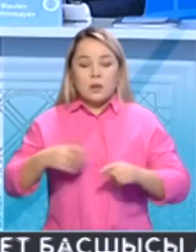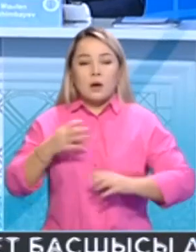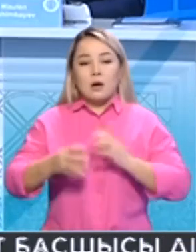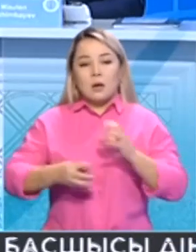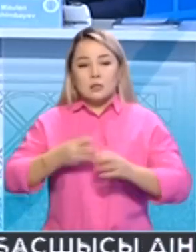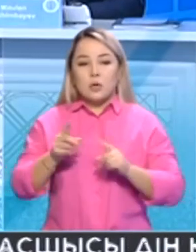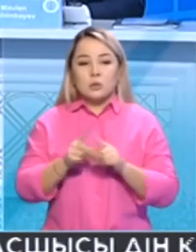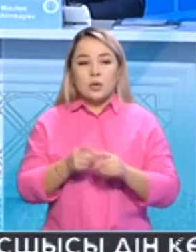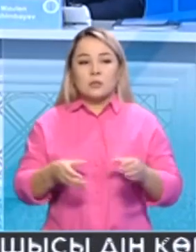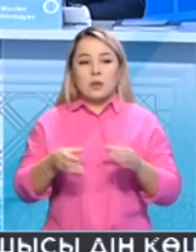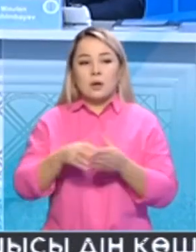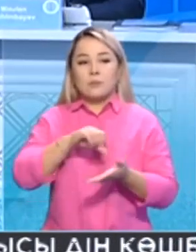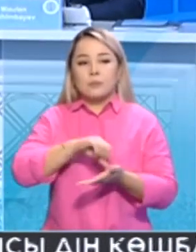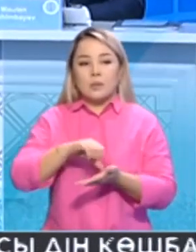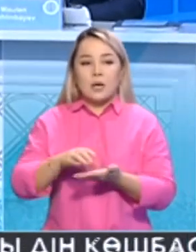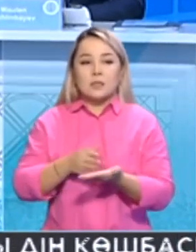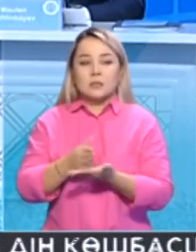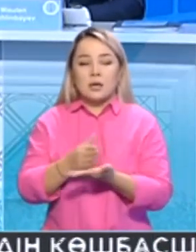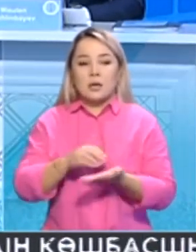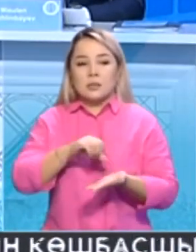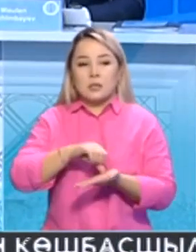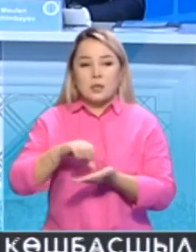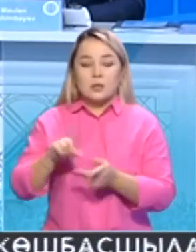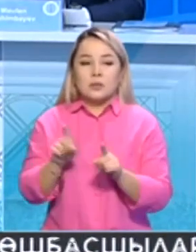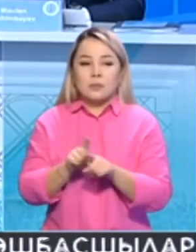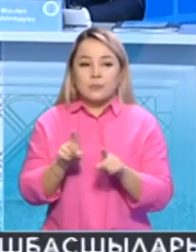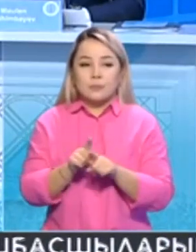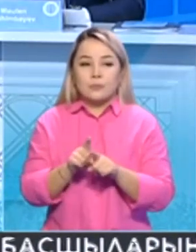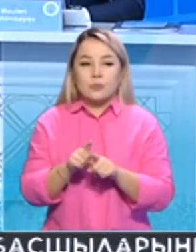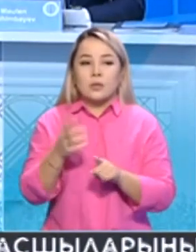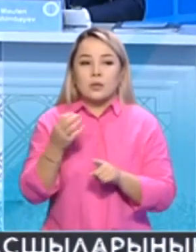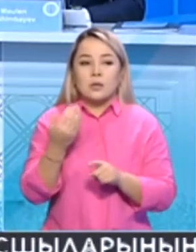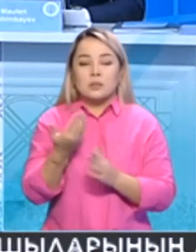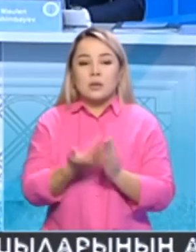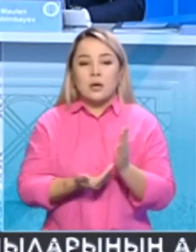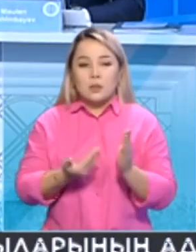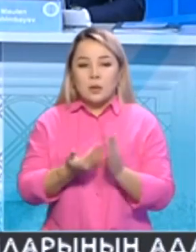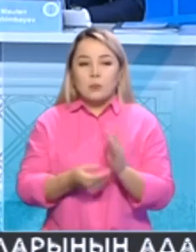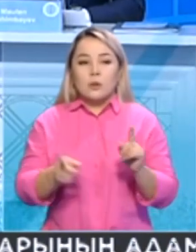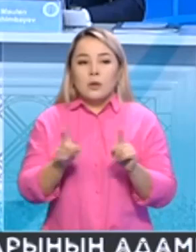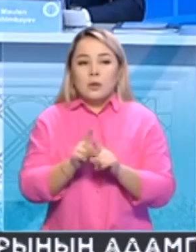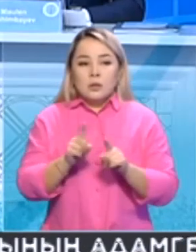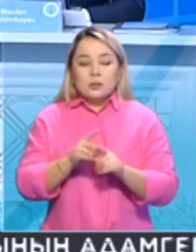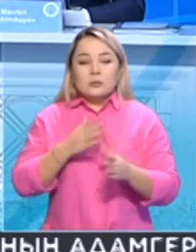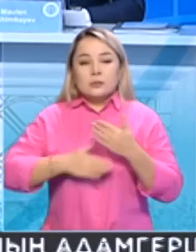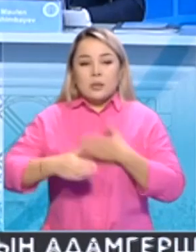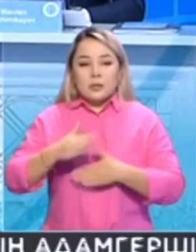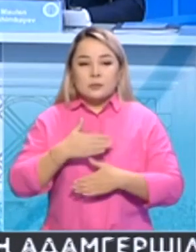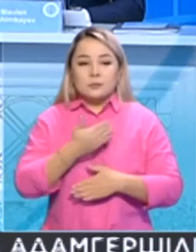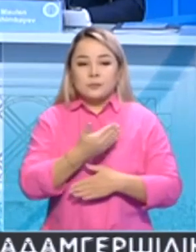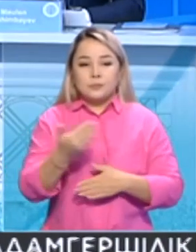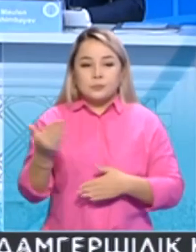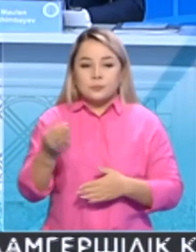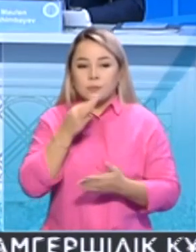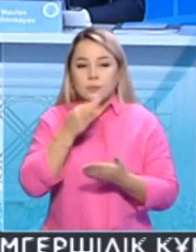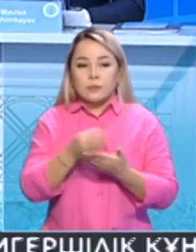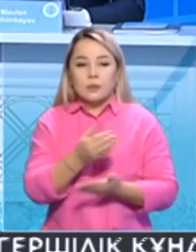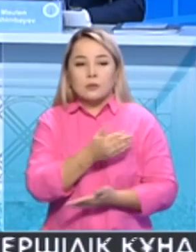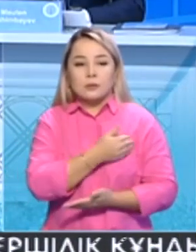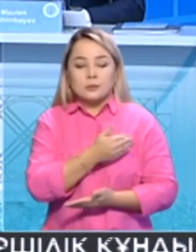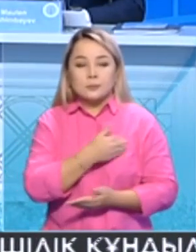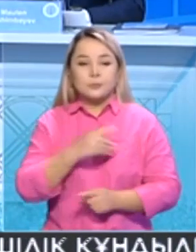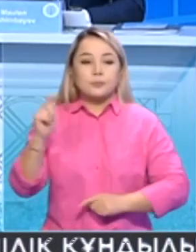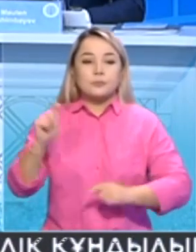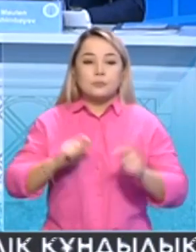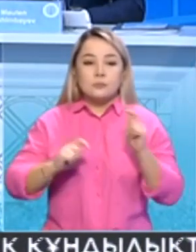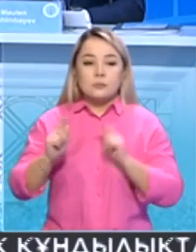ұйымдардың басшыларына, саясаткерлерге және сарапшыларға ризашылымды білдіремін.